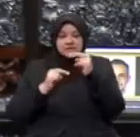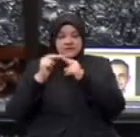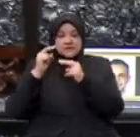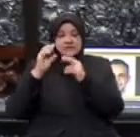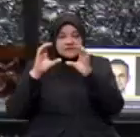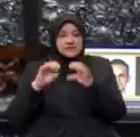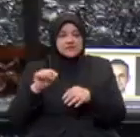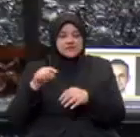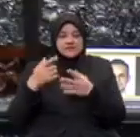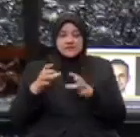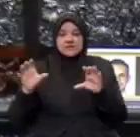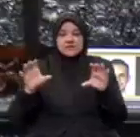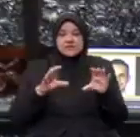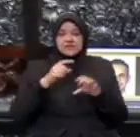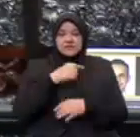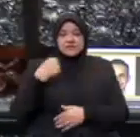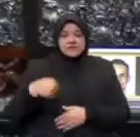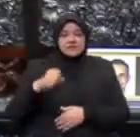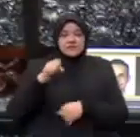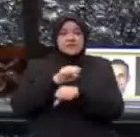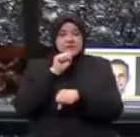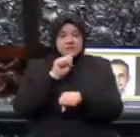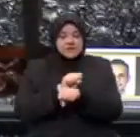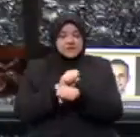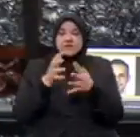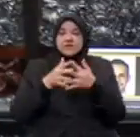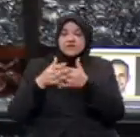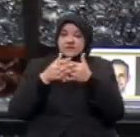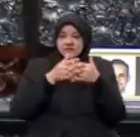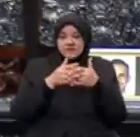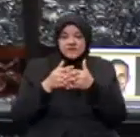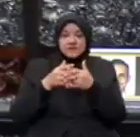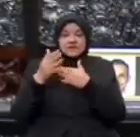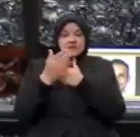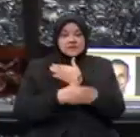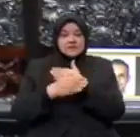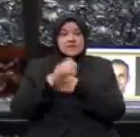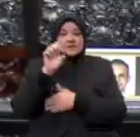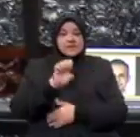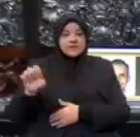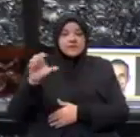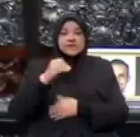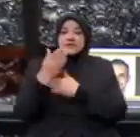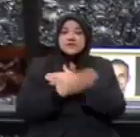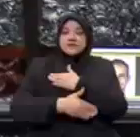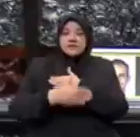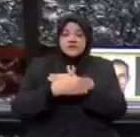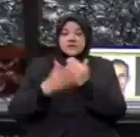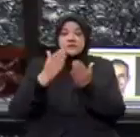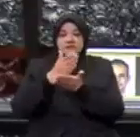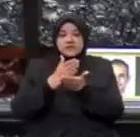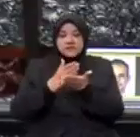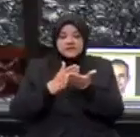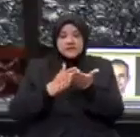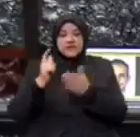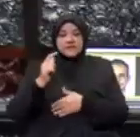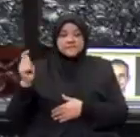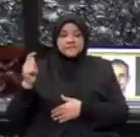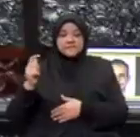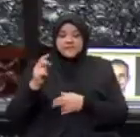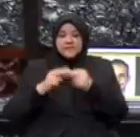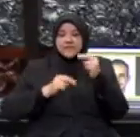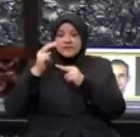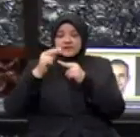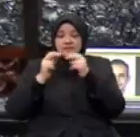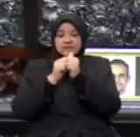secara modular telah dilaksanakan di China, Singapura, Amerika, negara-negara Eropah dan negara-negara di Timur Tengah. Pembinaan